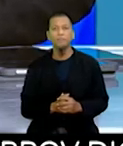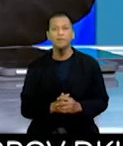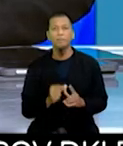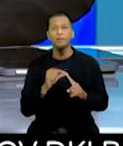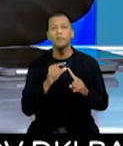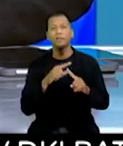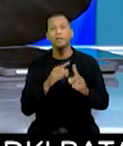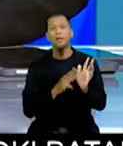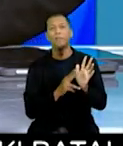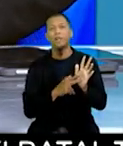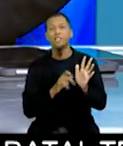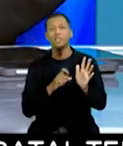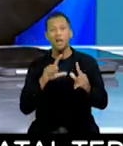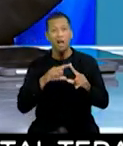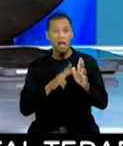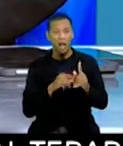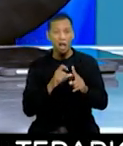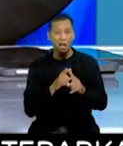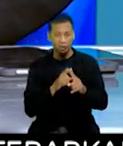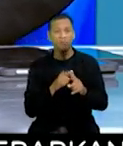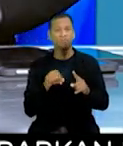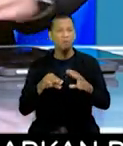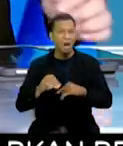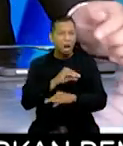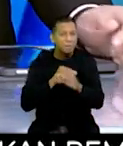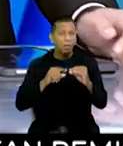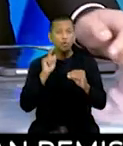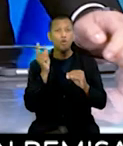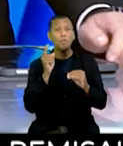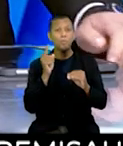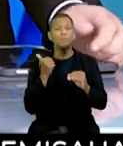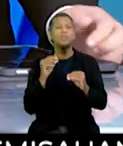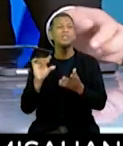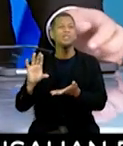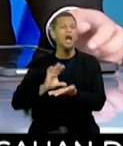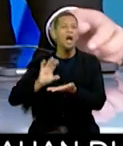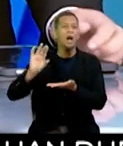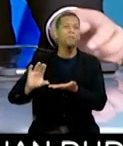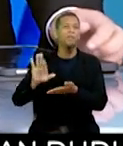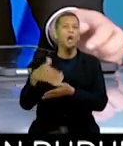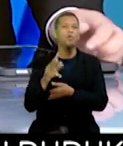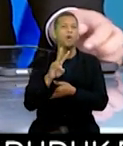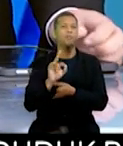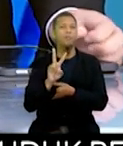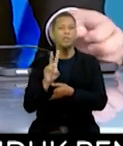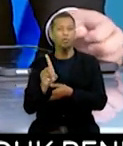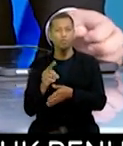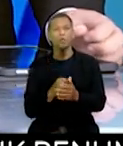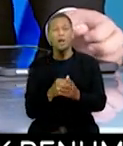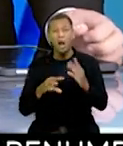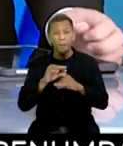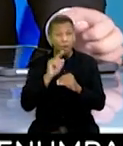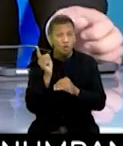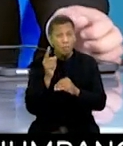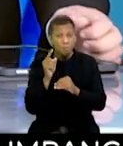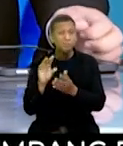PT MNC Land TBK menggelar rapat umum pemegang saham tahunan tahun buku 2021 dan rapat umum pemegang saham luar biasa di MNC Conference